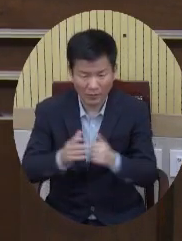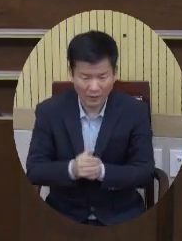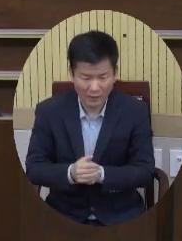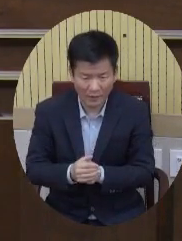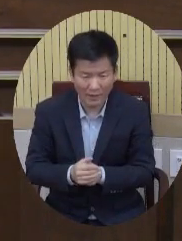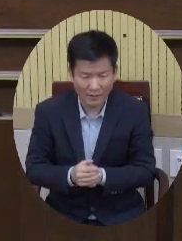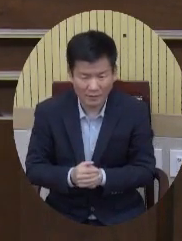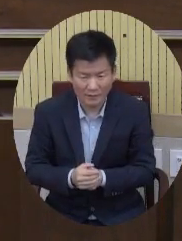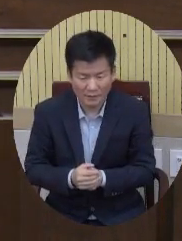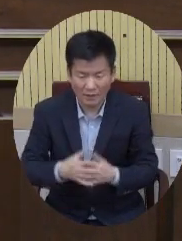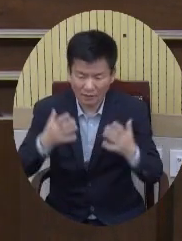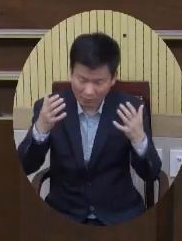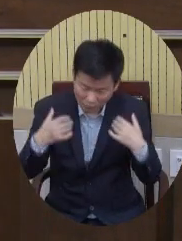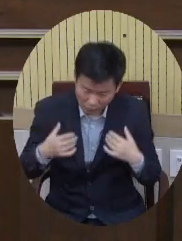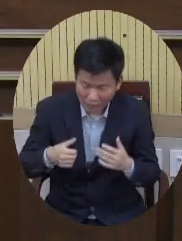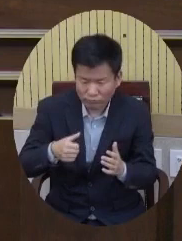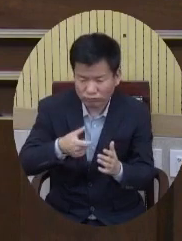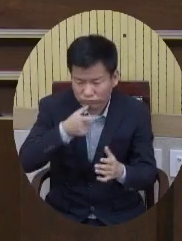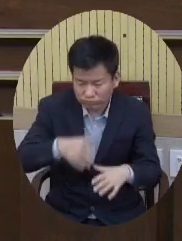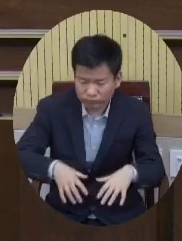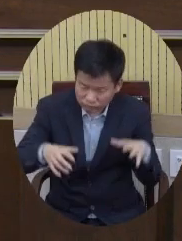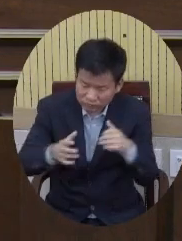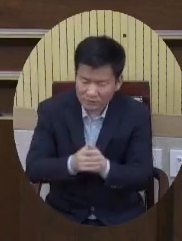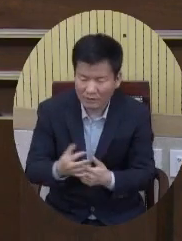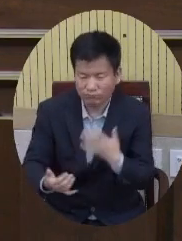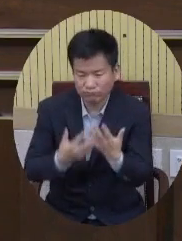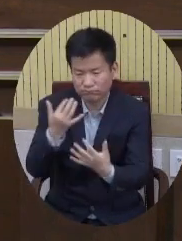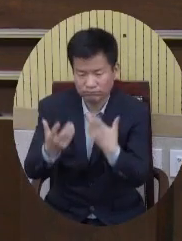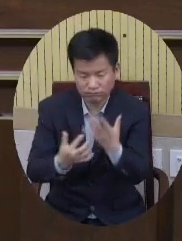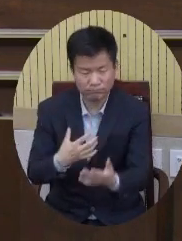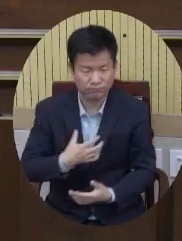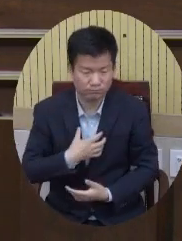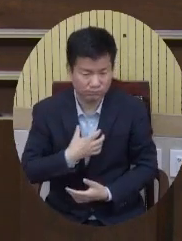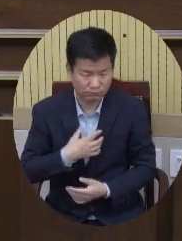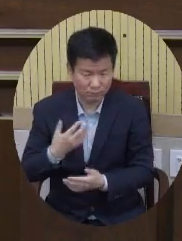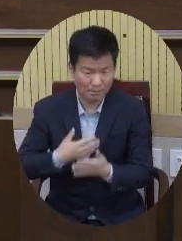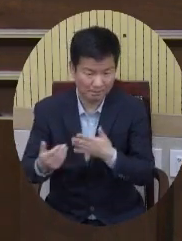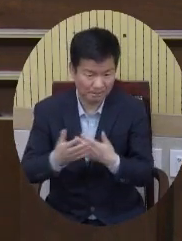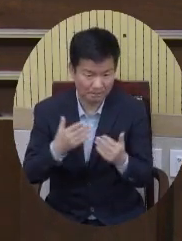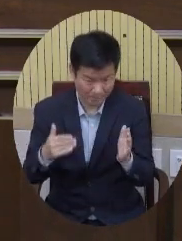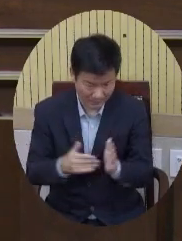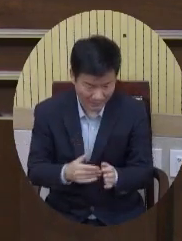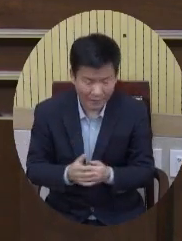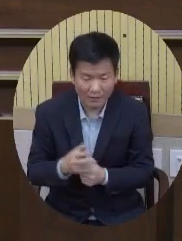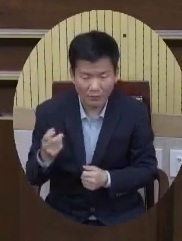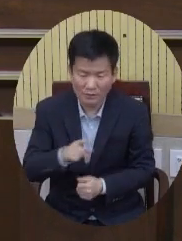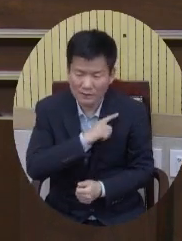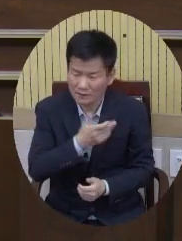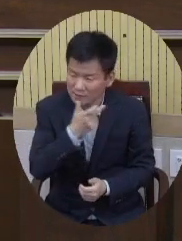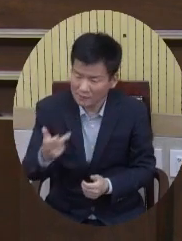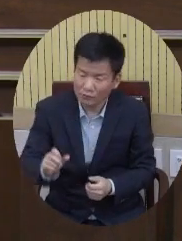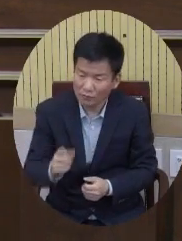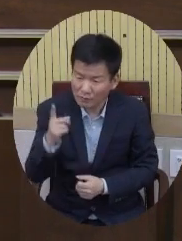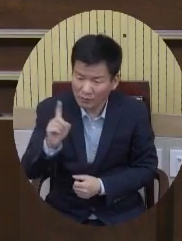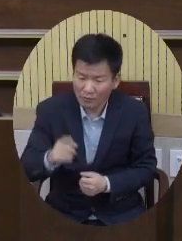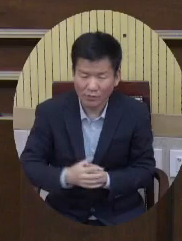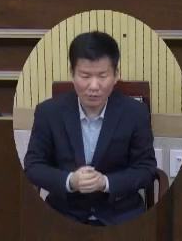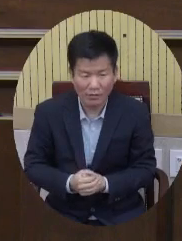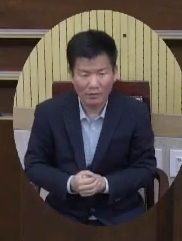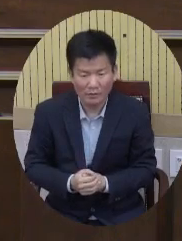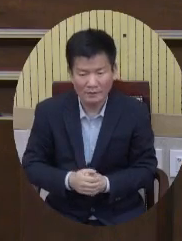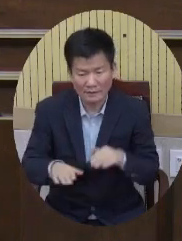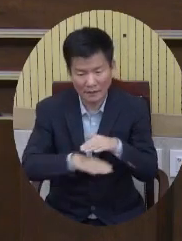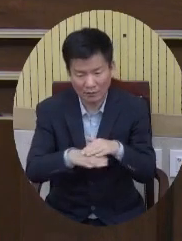세계는 유례없는 더위와 물난리 산불 등의 기후 재난을 겪고 있습니다 여기에 가장 큰 요인 중에 하나는